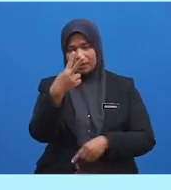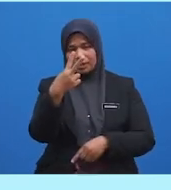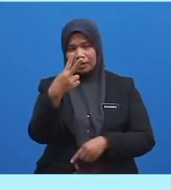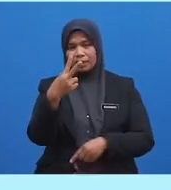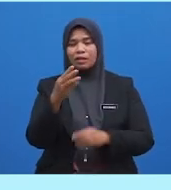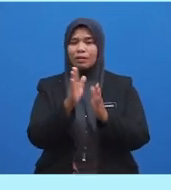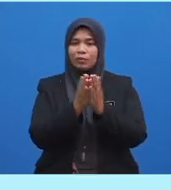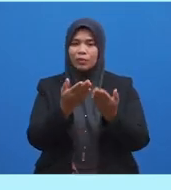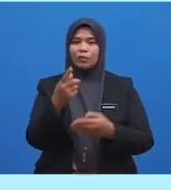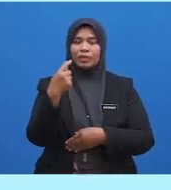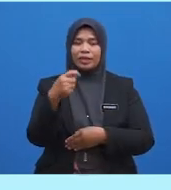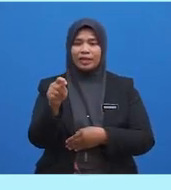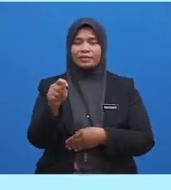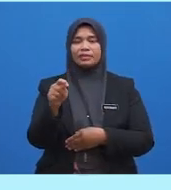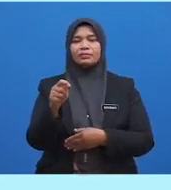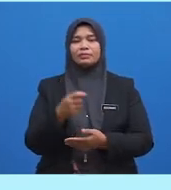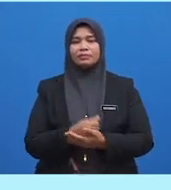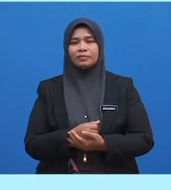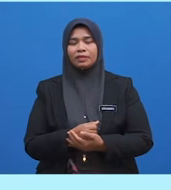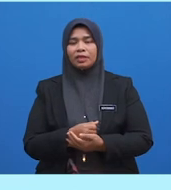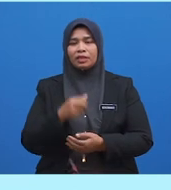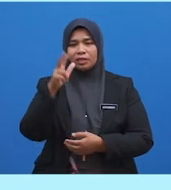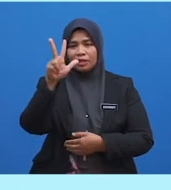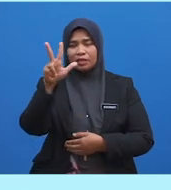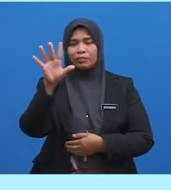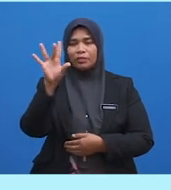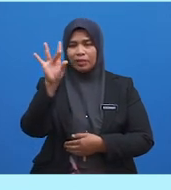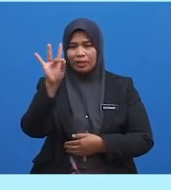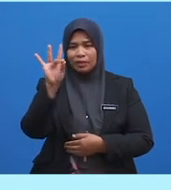buku teks mukasurat 31